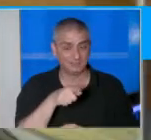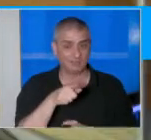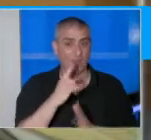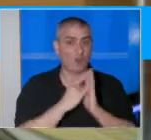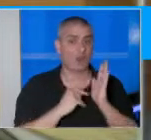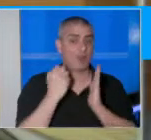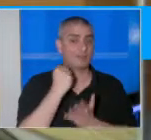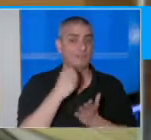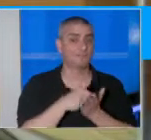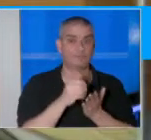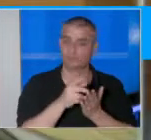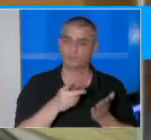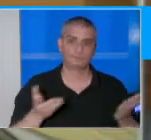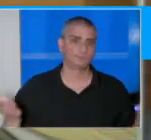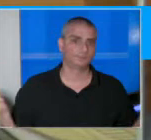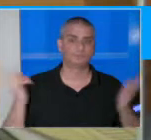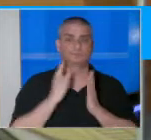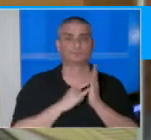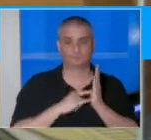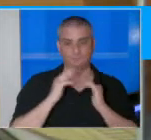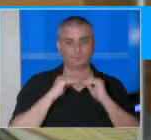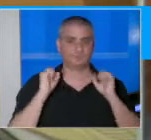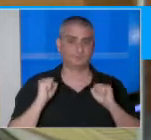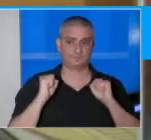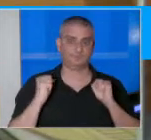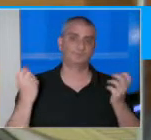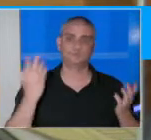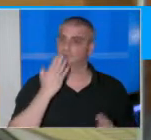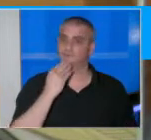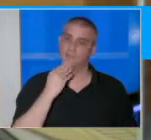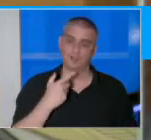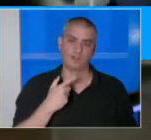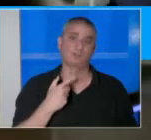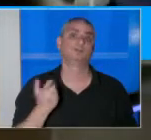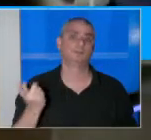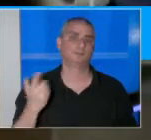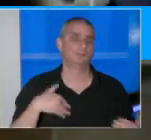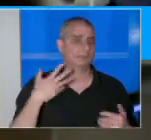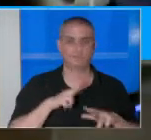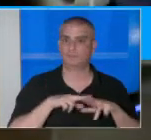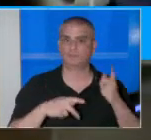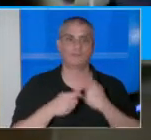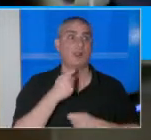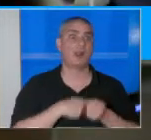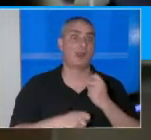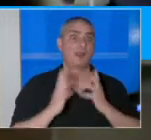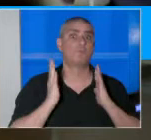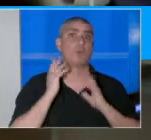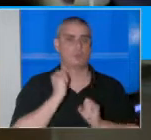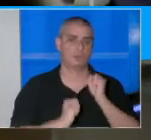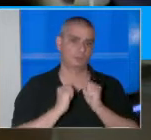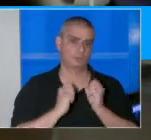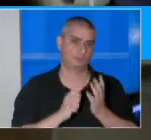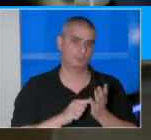חוק התקציב ההמשכי, חוק יסוד, אז ישראל תעמוד במצב כלכלי קשה,